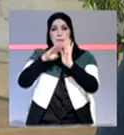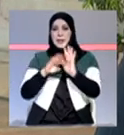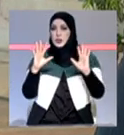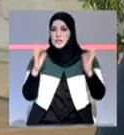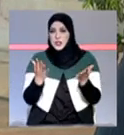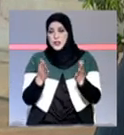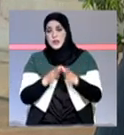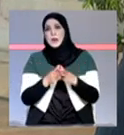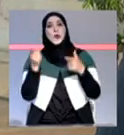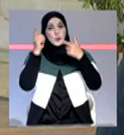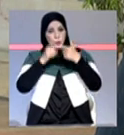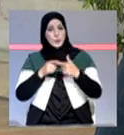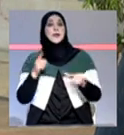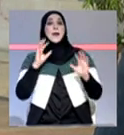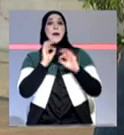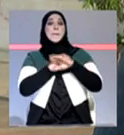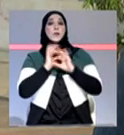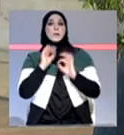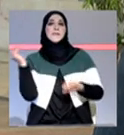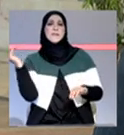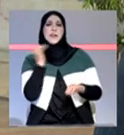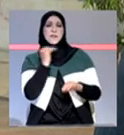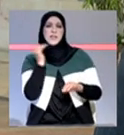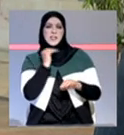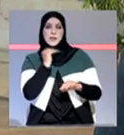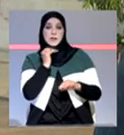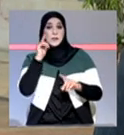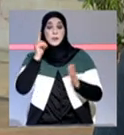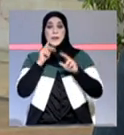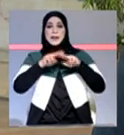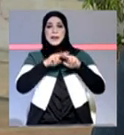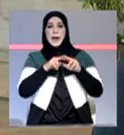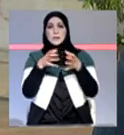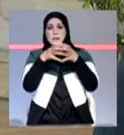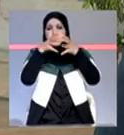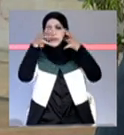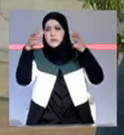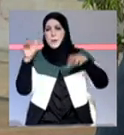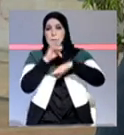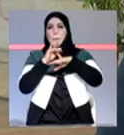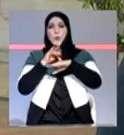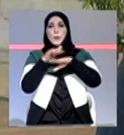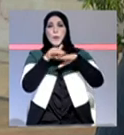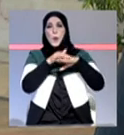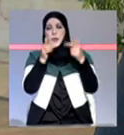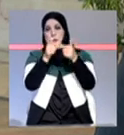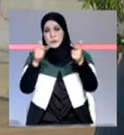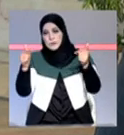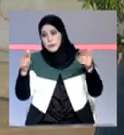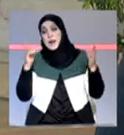اساسا بالتعجيل باجراء وانفاذ الاصلاحات الكبرى المطلوبه في قضايا مهمه